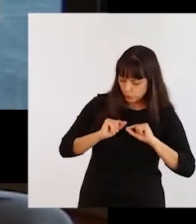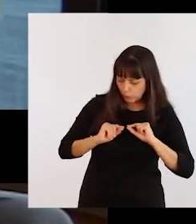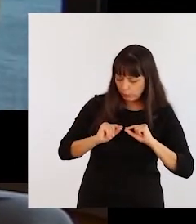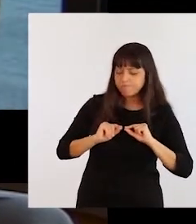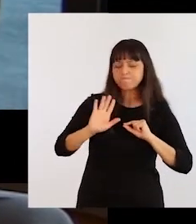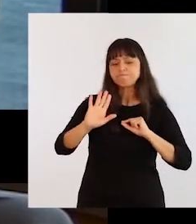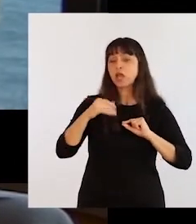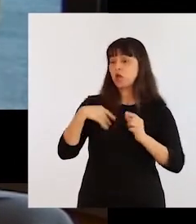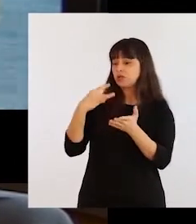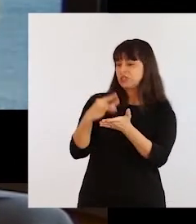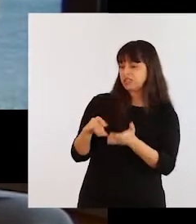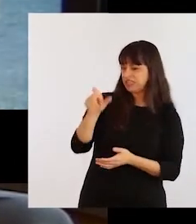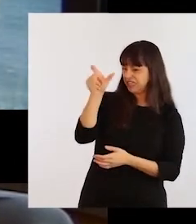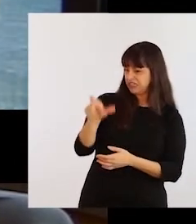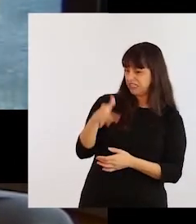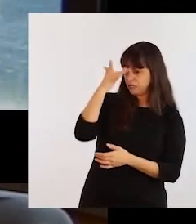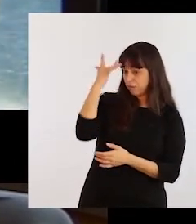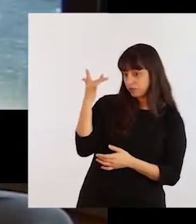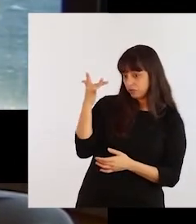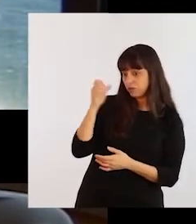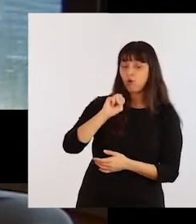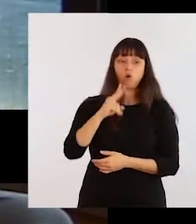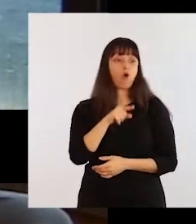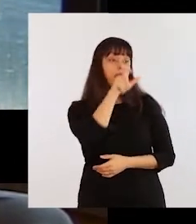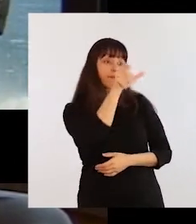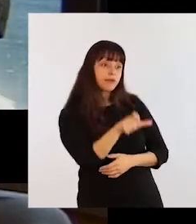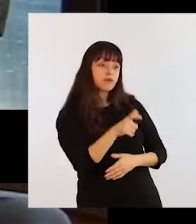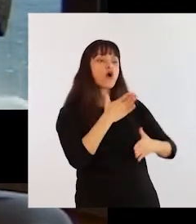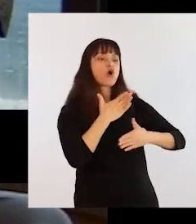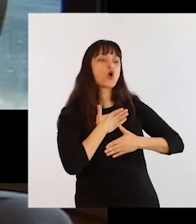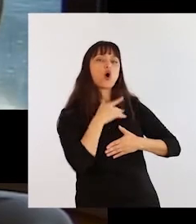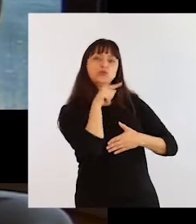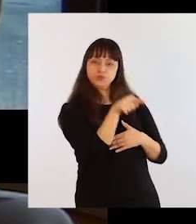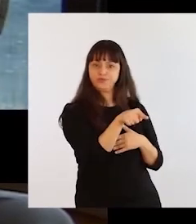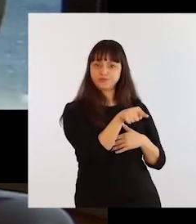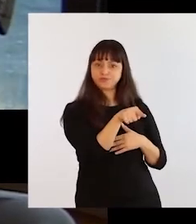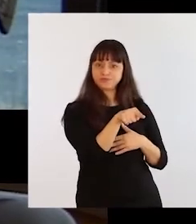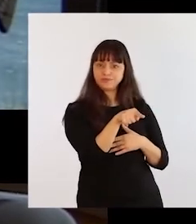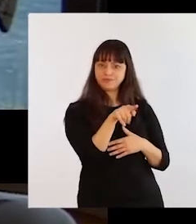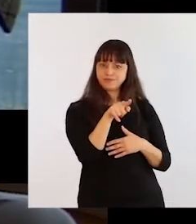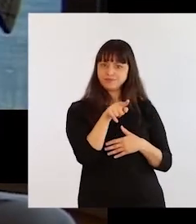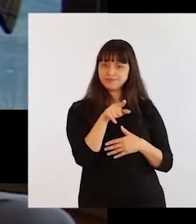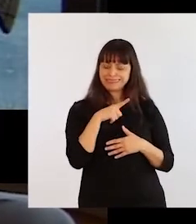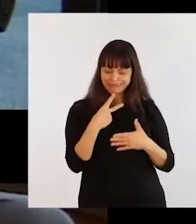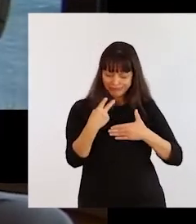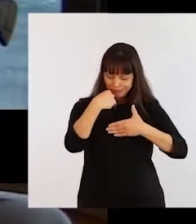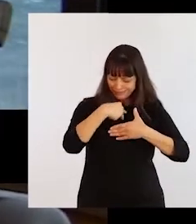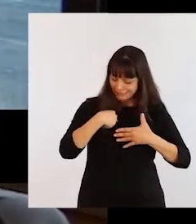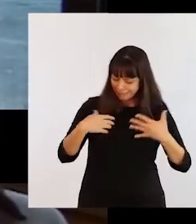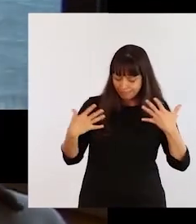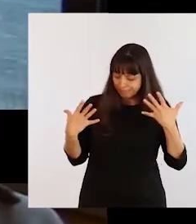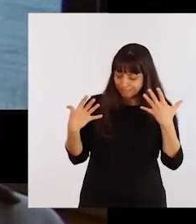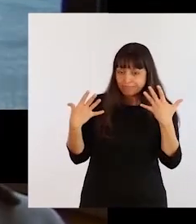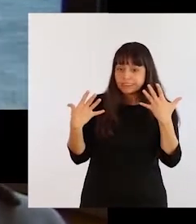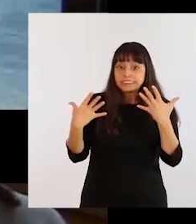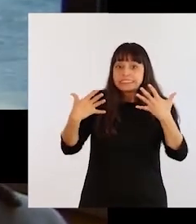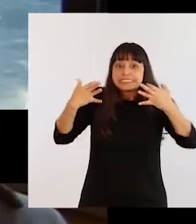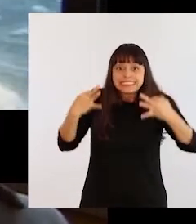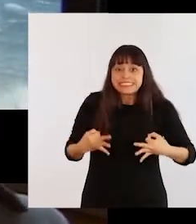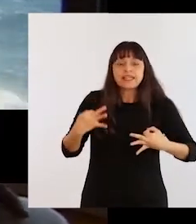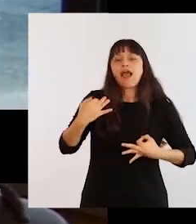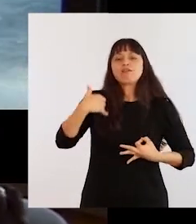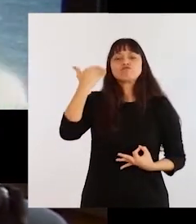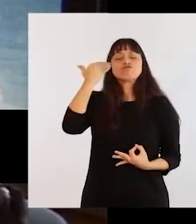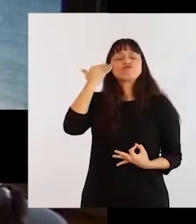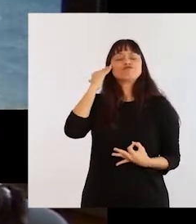je sais pas pourquoi, je déteste cette personne ou j'aime cette personne, mais je l'aime. Je sais pas pourquoi. Pourquoi ? Il